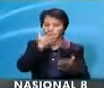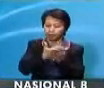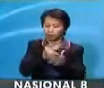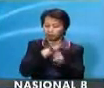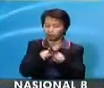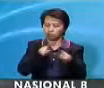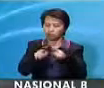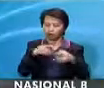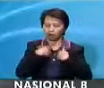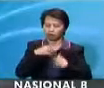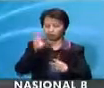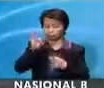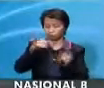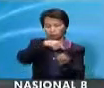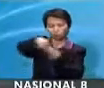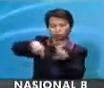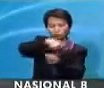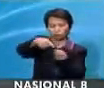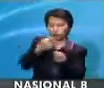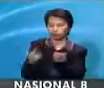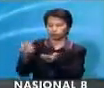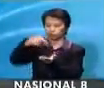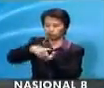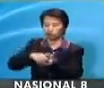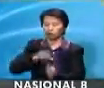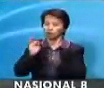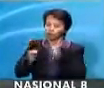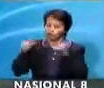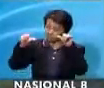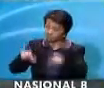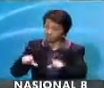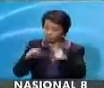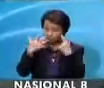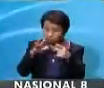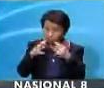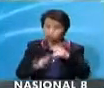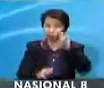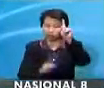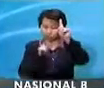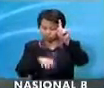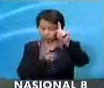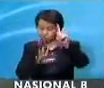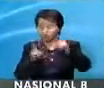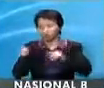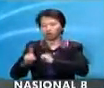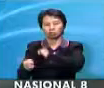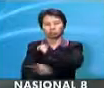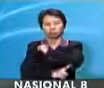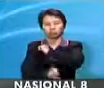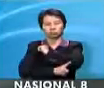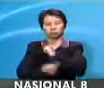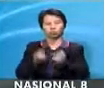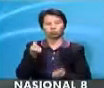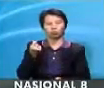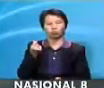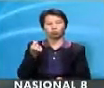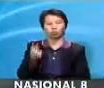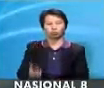yang berbaki 9 pusingan sahaja lagi. Andai gagal, Zulfahmi bakal dikenakan penalti kewangan.